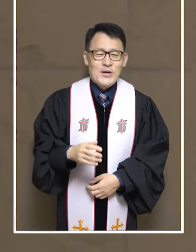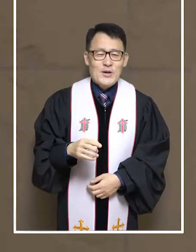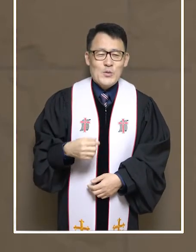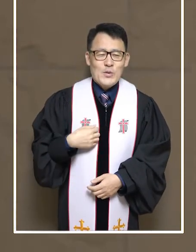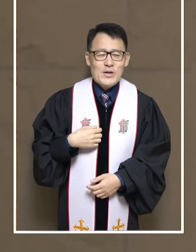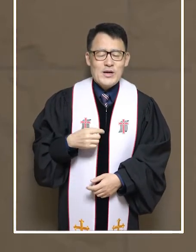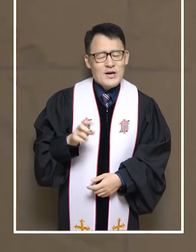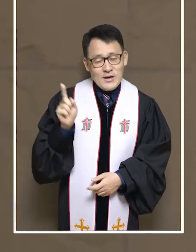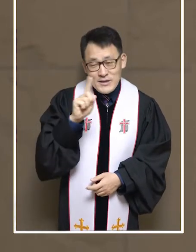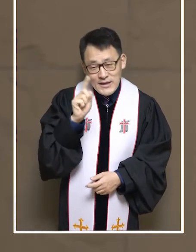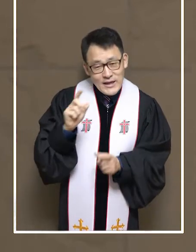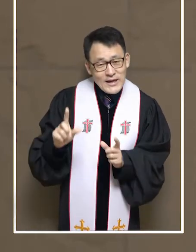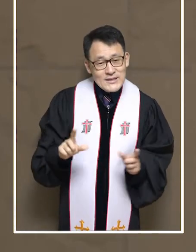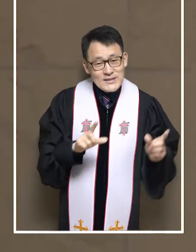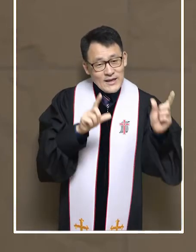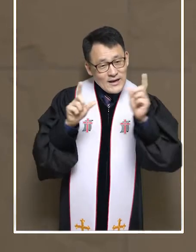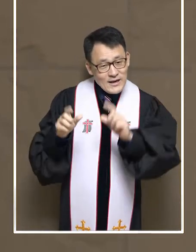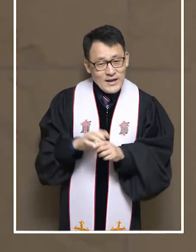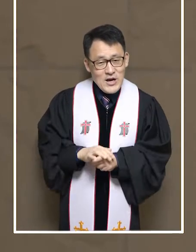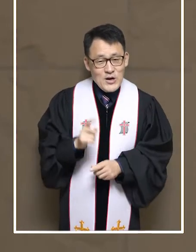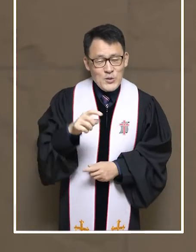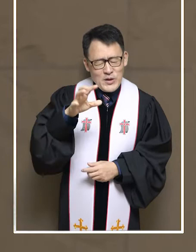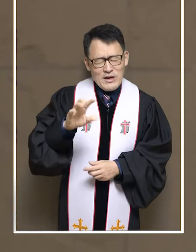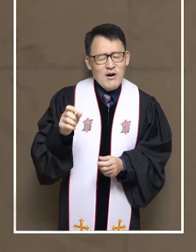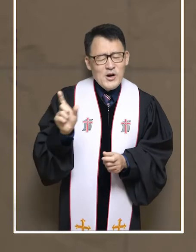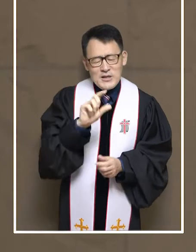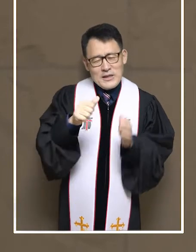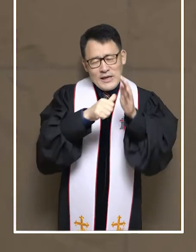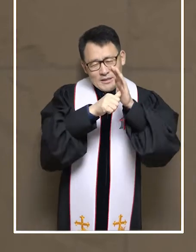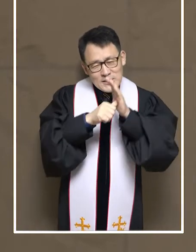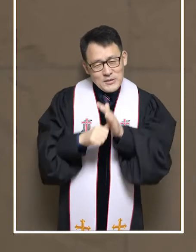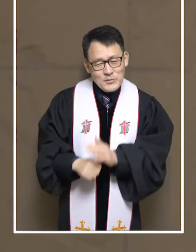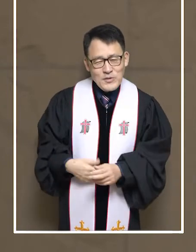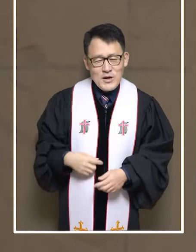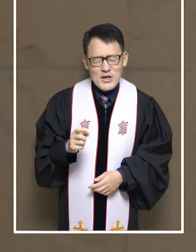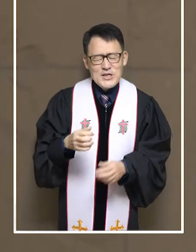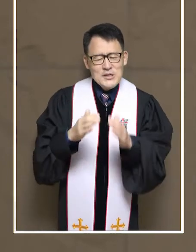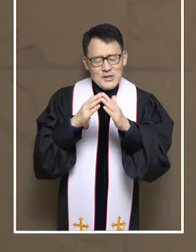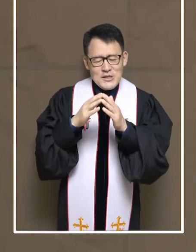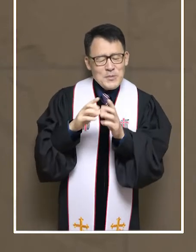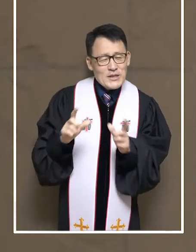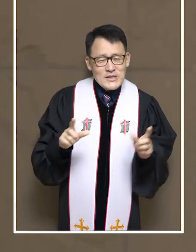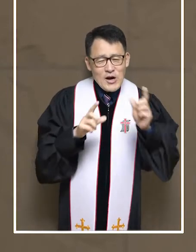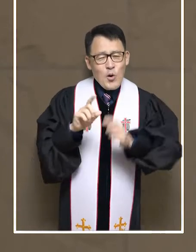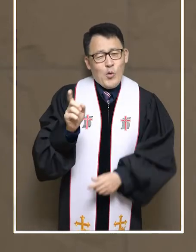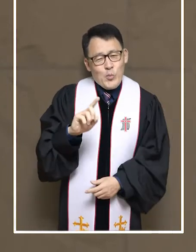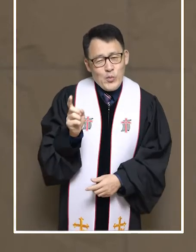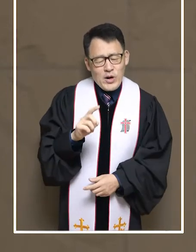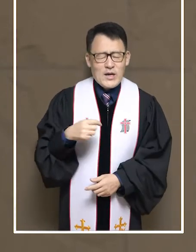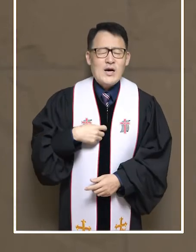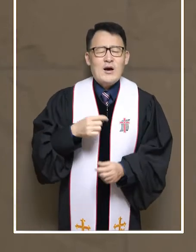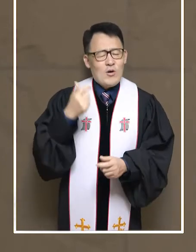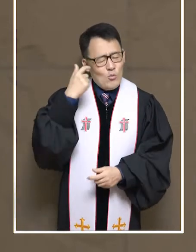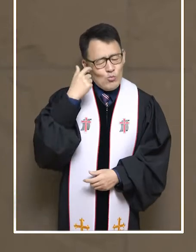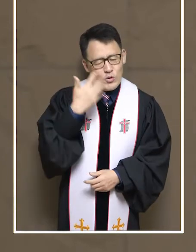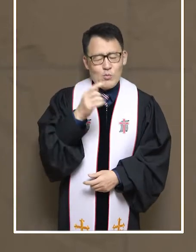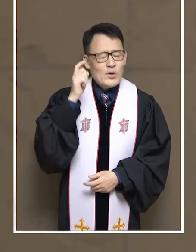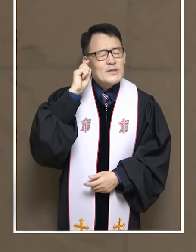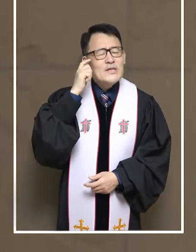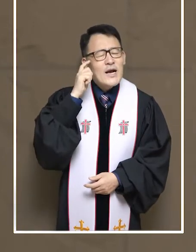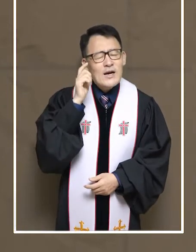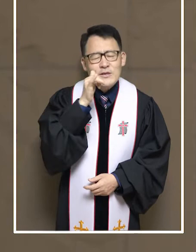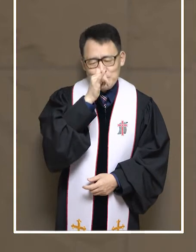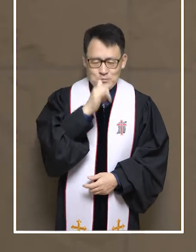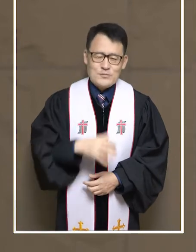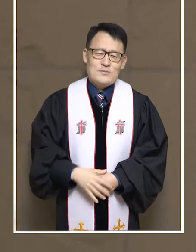해봅니다. 어떻게 살으셨느냐고, 거기서 어떻게 견디고 그 집을 통과했느냐고